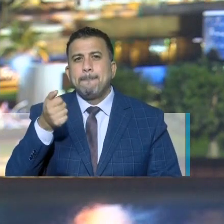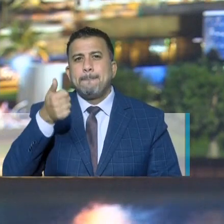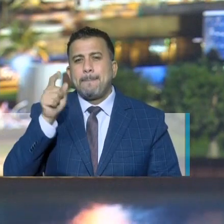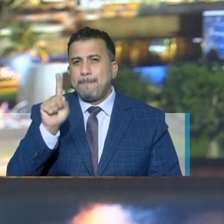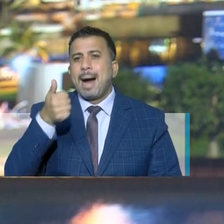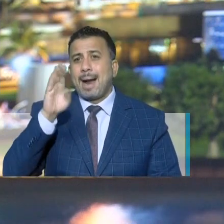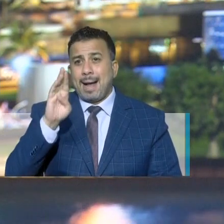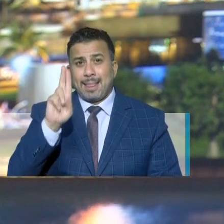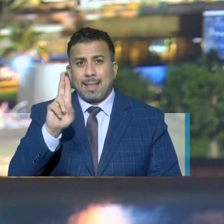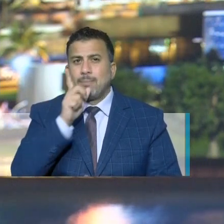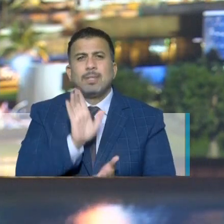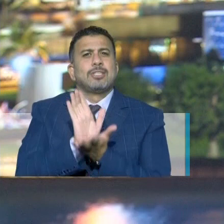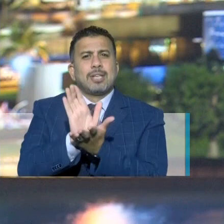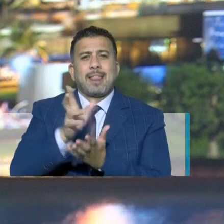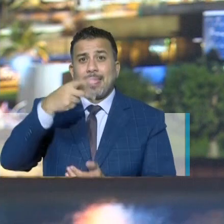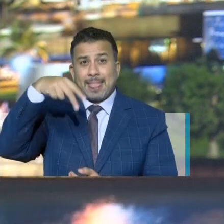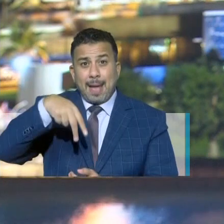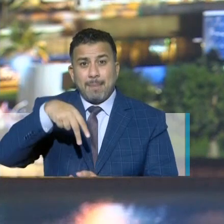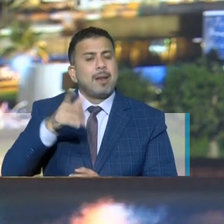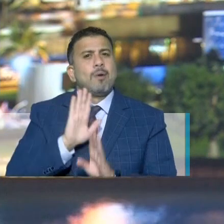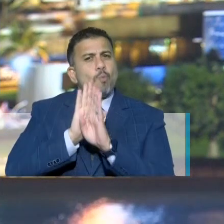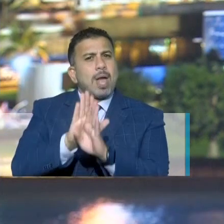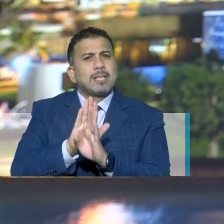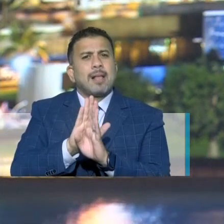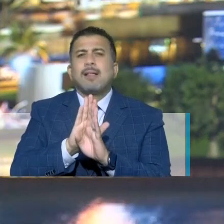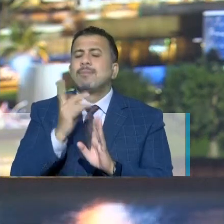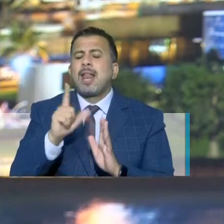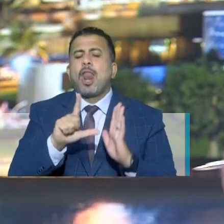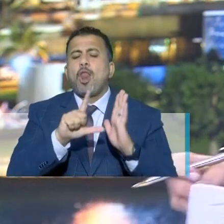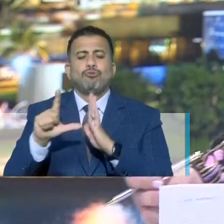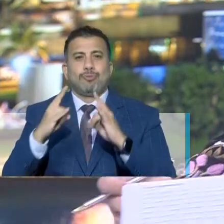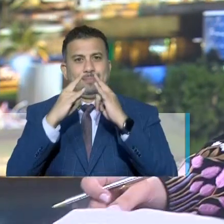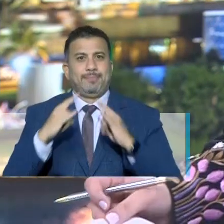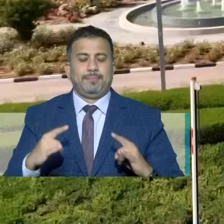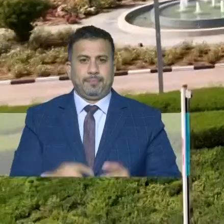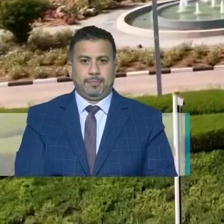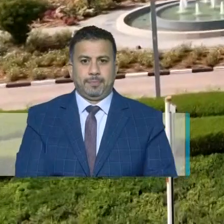الثامنه من جائزه الشارقه الدوليه لمناصري ودعم اللاجئين